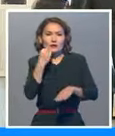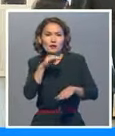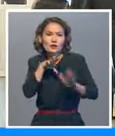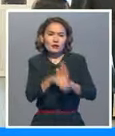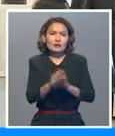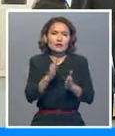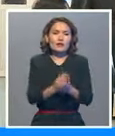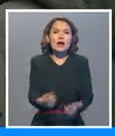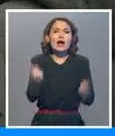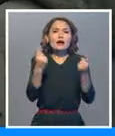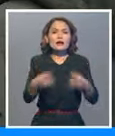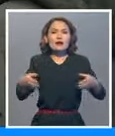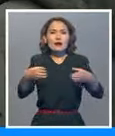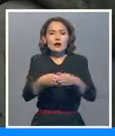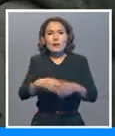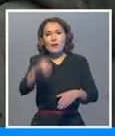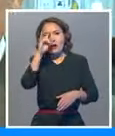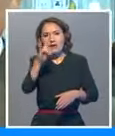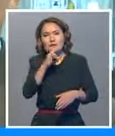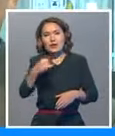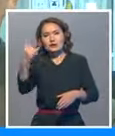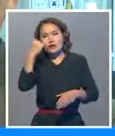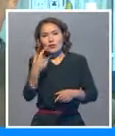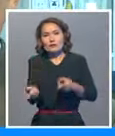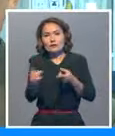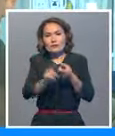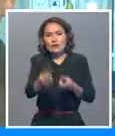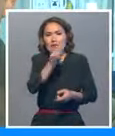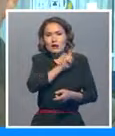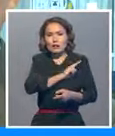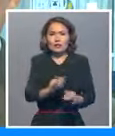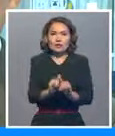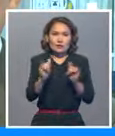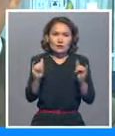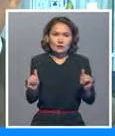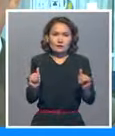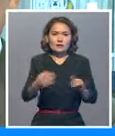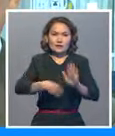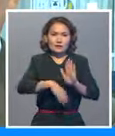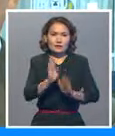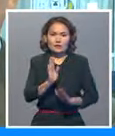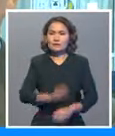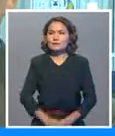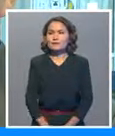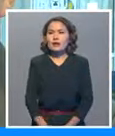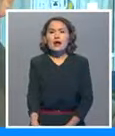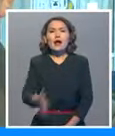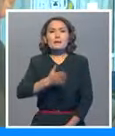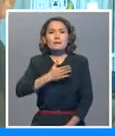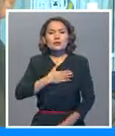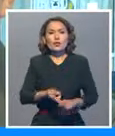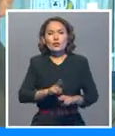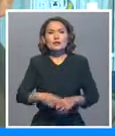телекоммуникация саласындағы ірі компания Қазтелеком айналысады. Жаңа жылға аяғынан біз бұны бүкіл көп қабатты